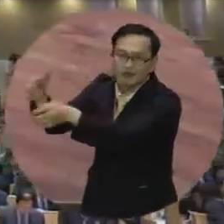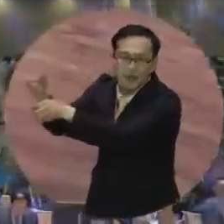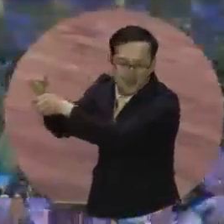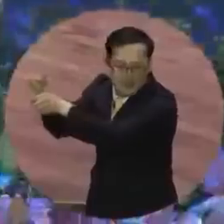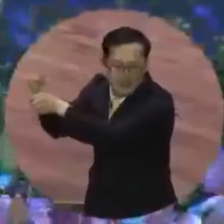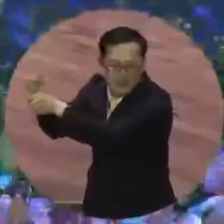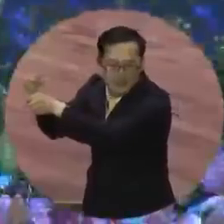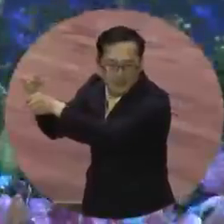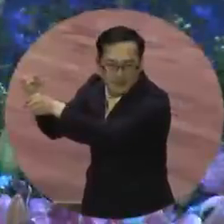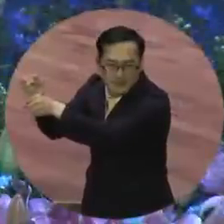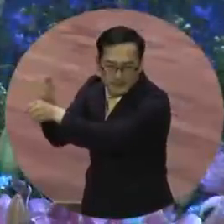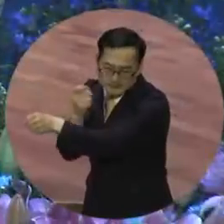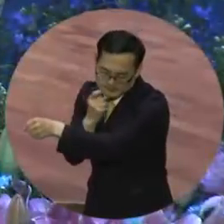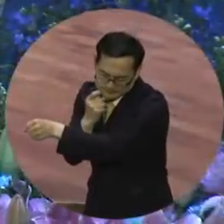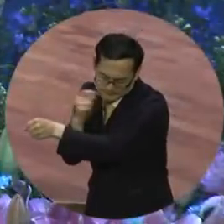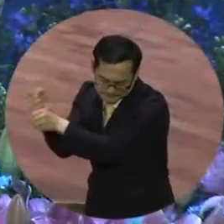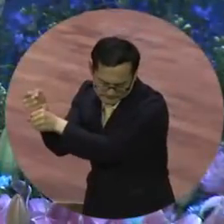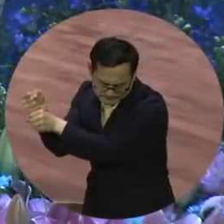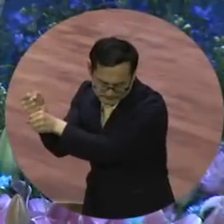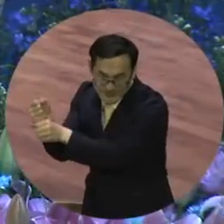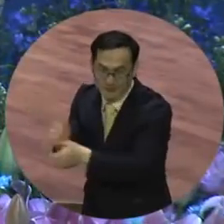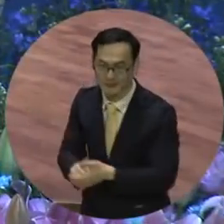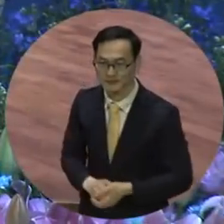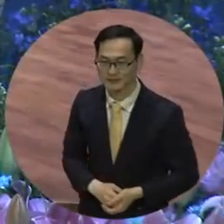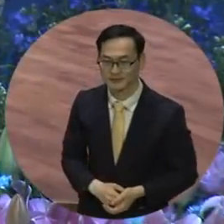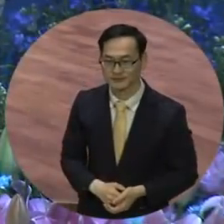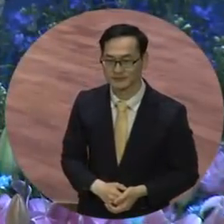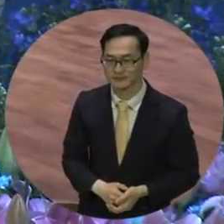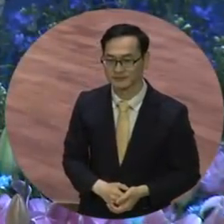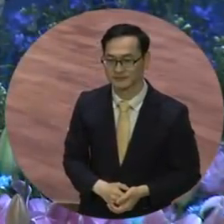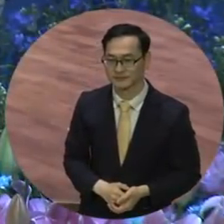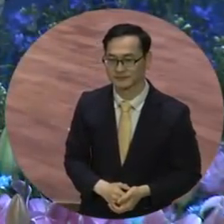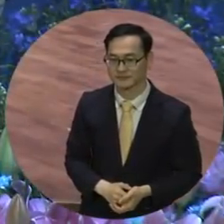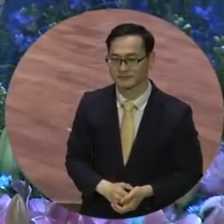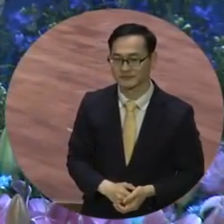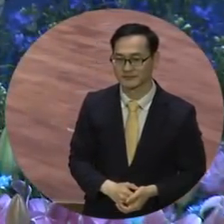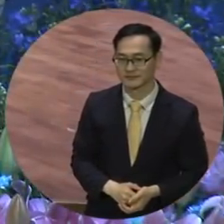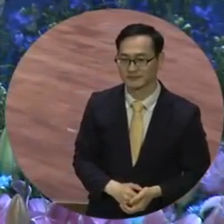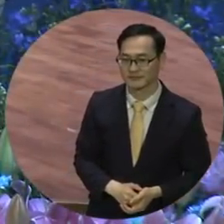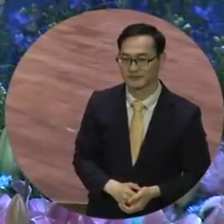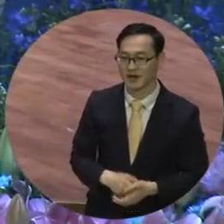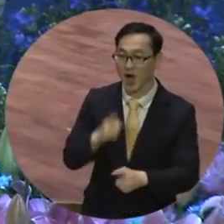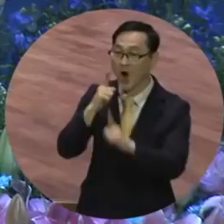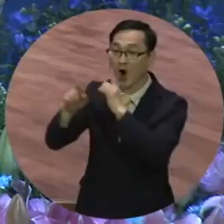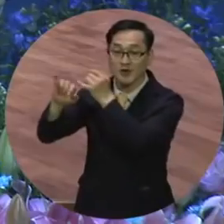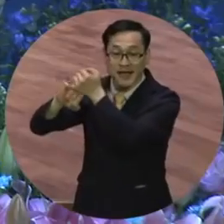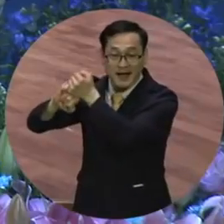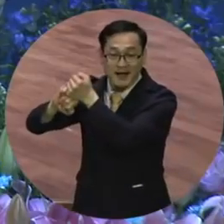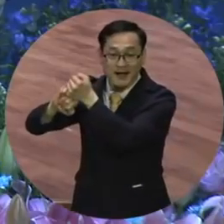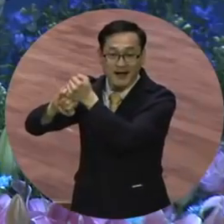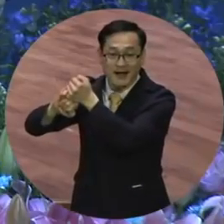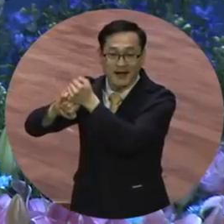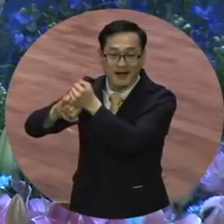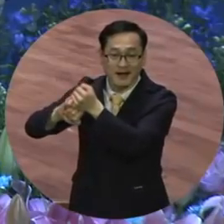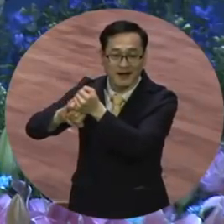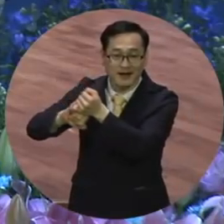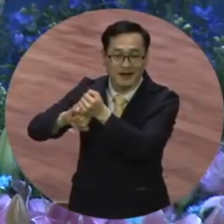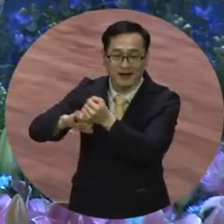언약, 구약 전에 약속하신 거, 신약 새로 약속하신 거.